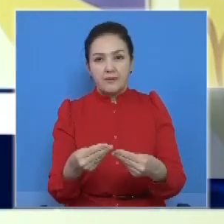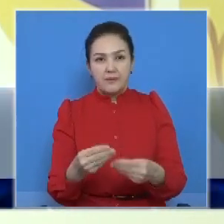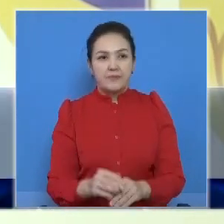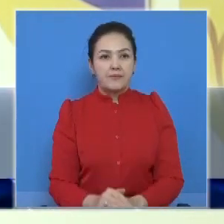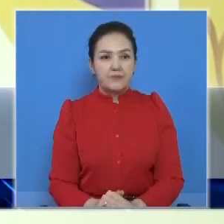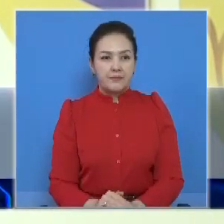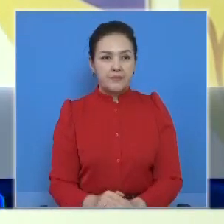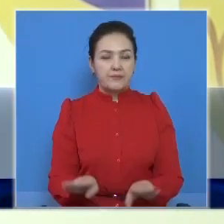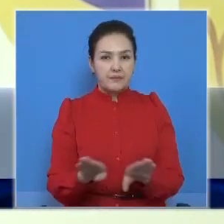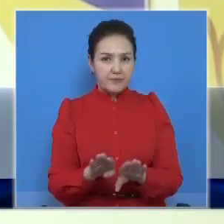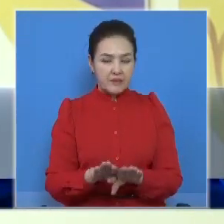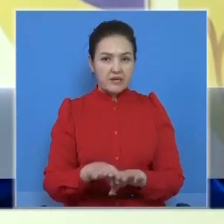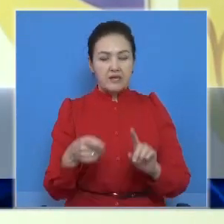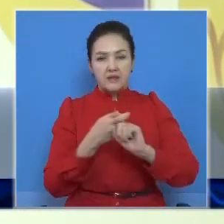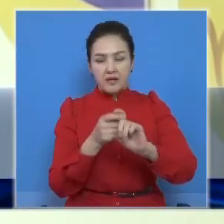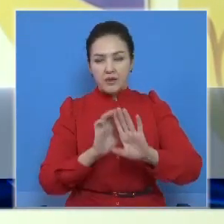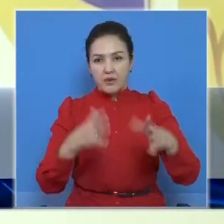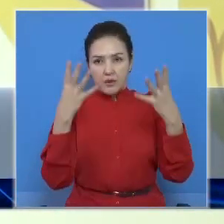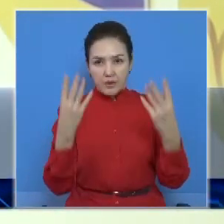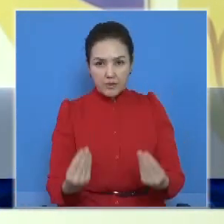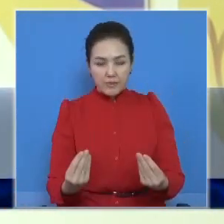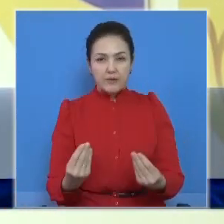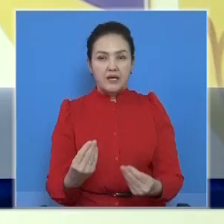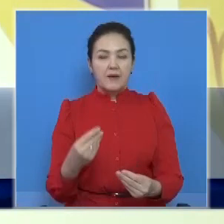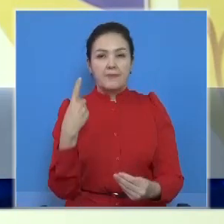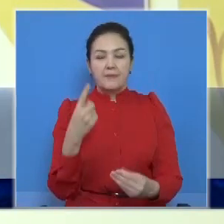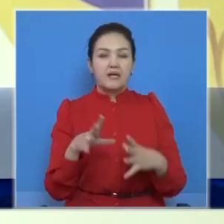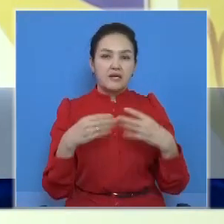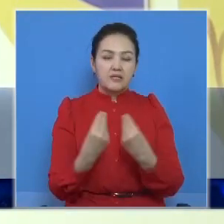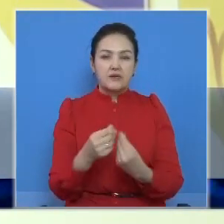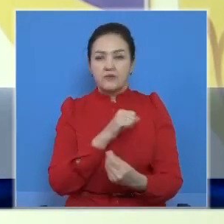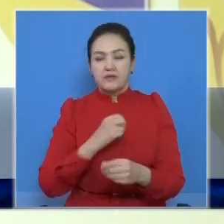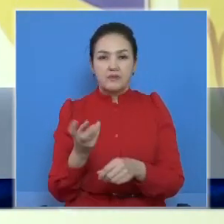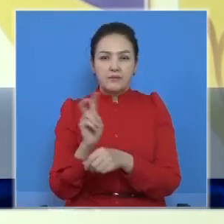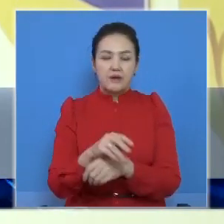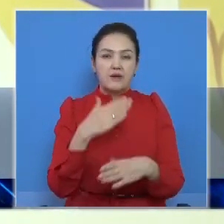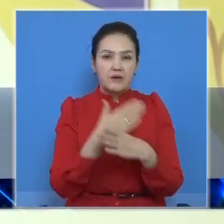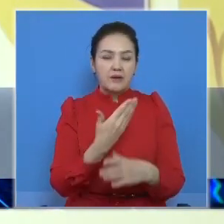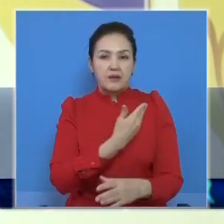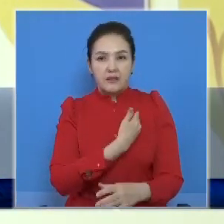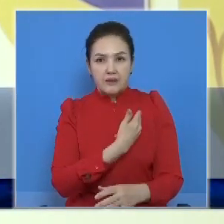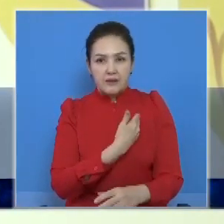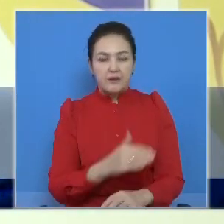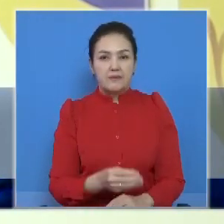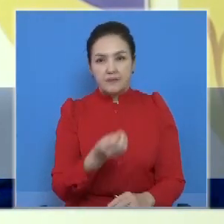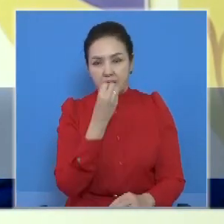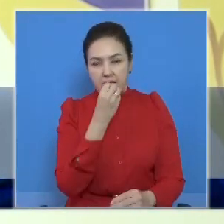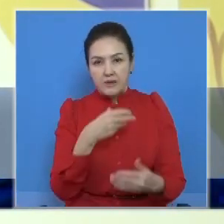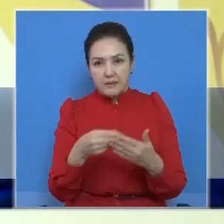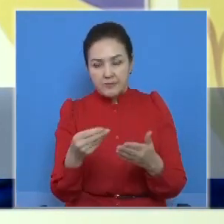көмектеседі. Осы тәуелсіздік күніне орай бір жанұяға өздері барып көмектесіп келуге отыр, тағамдар